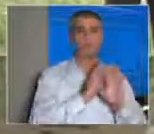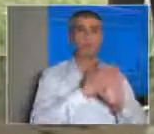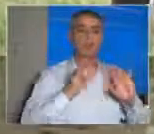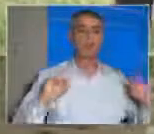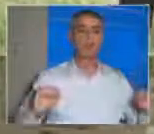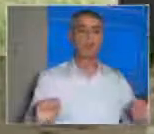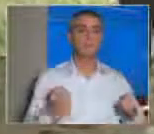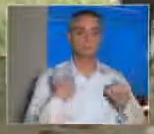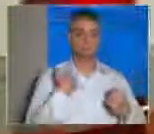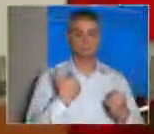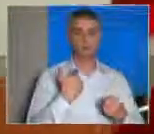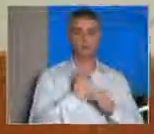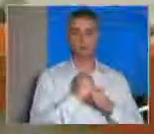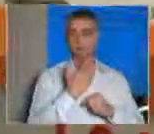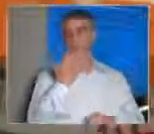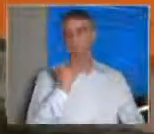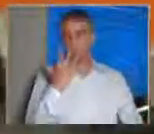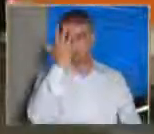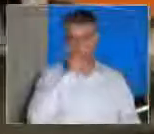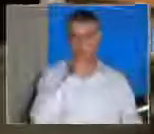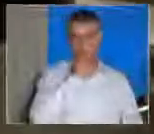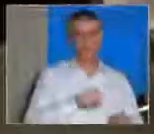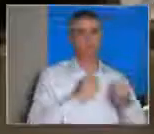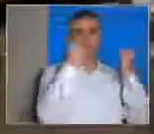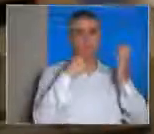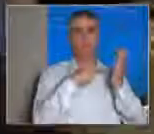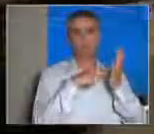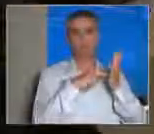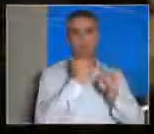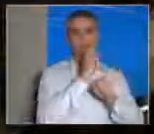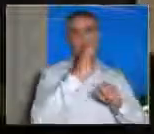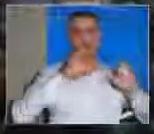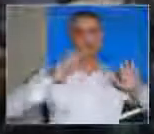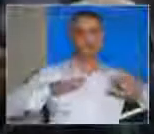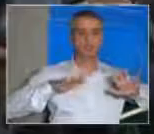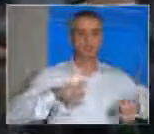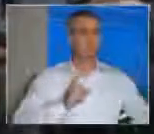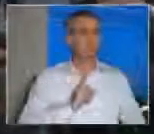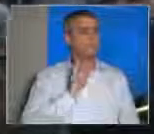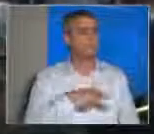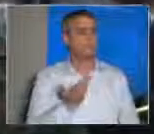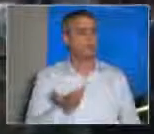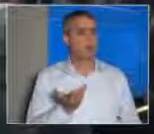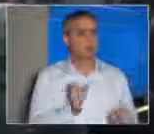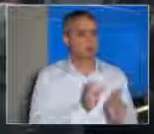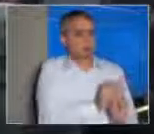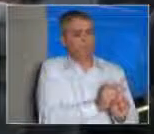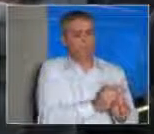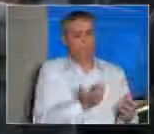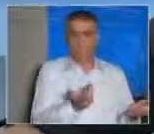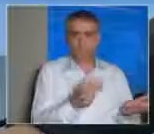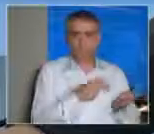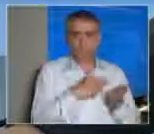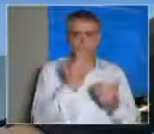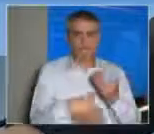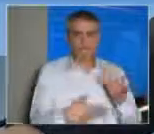ההסדרה שעכשיו מתקיימים בין ישראל לחמאס יכולים להתפוצץ בגלל פעילות כזו או אחרת של הג'יהאד האיסלאמי. מי יכול לעצור את צעדיו של הג'יהאד האיסלאמי? כי בסופו